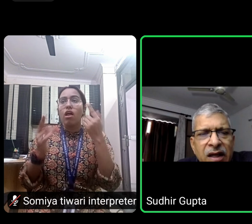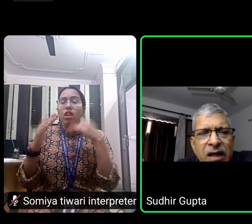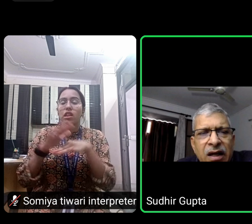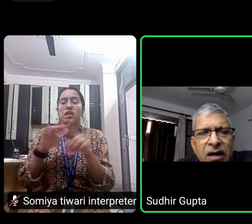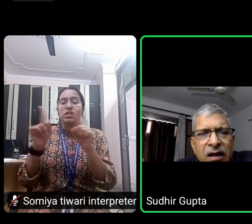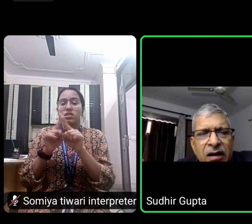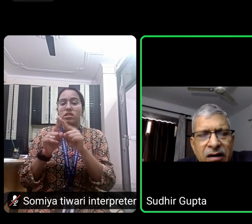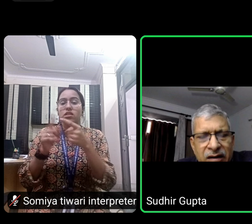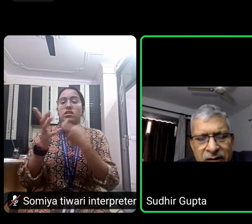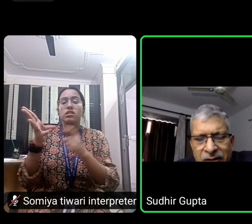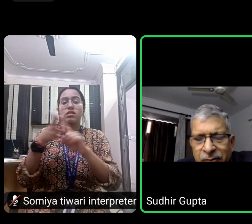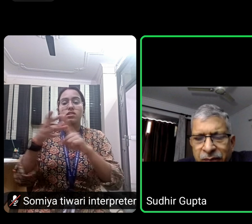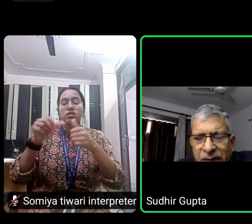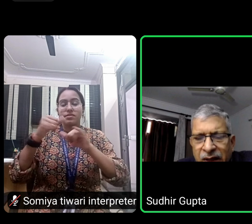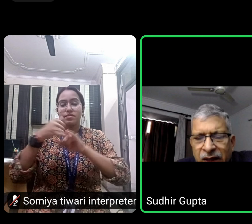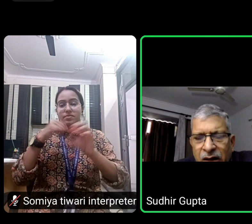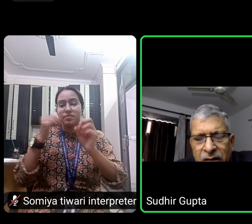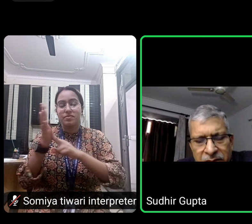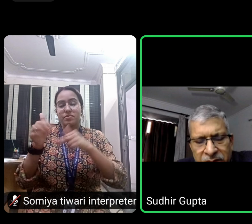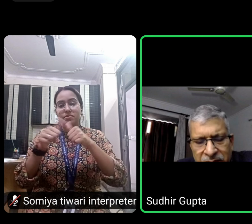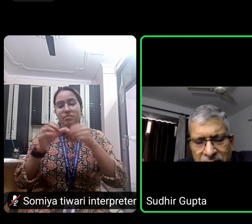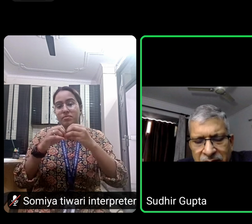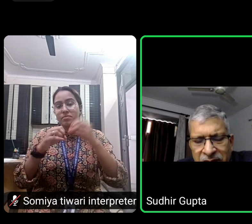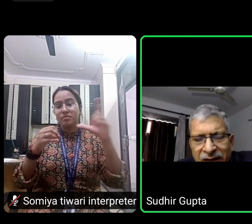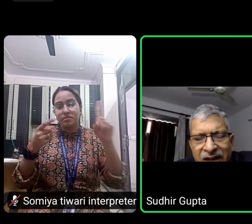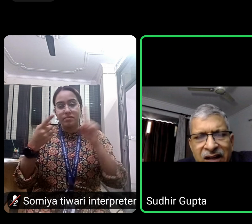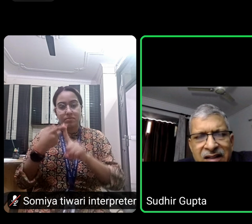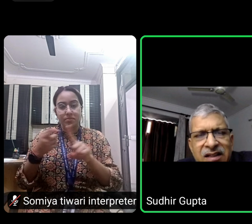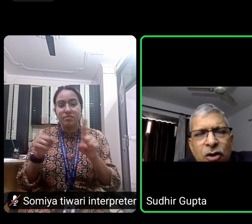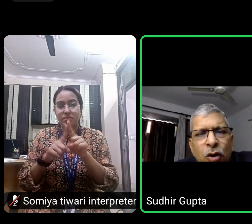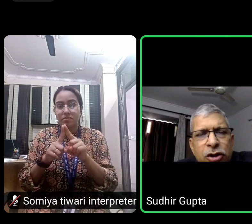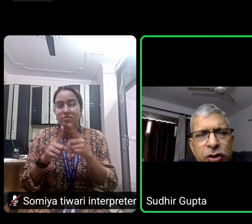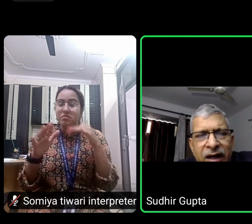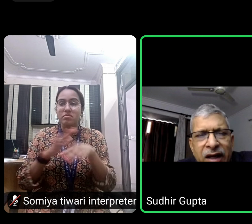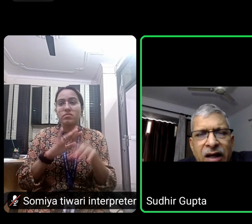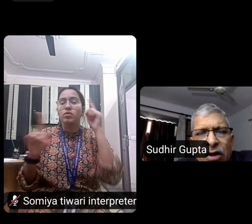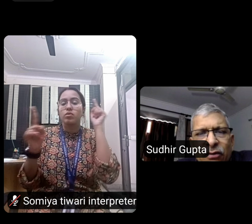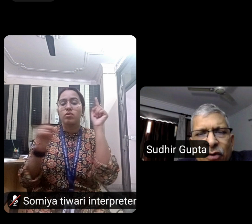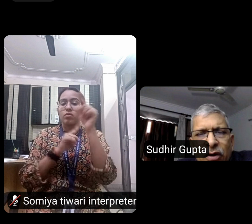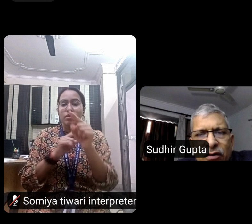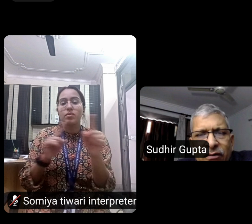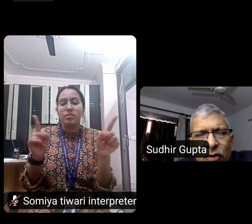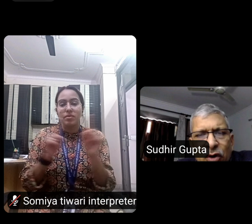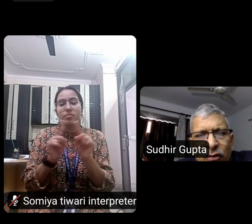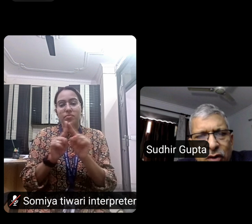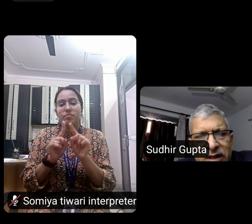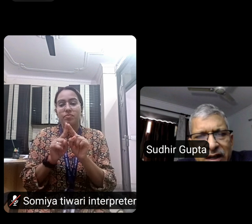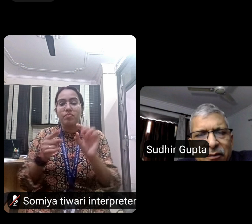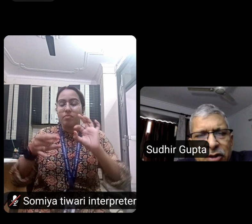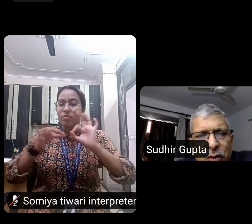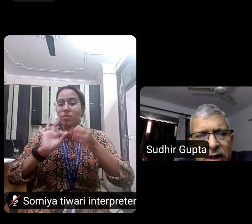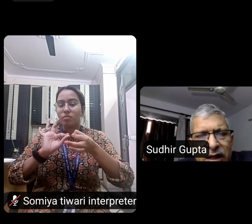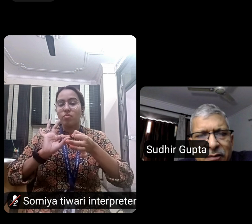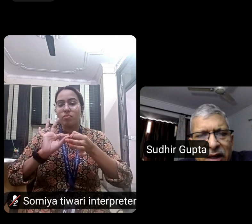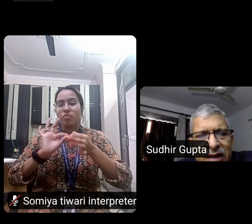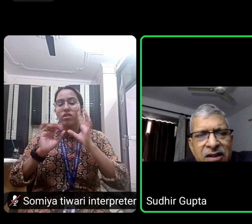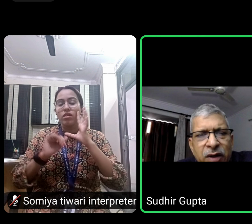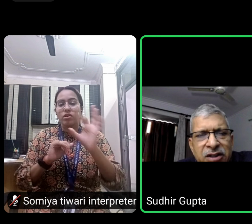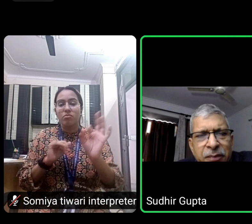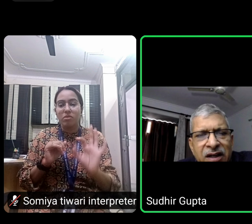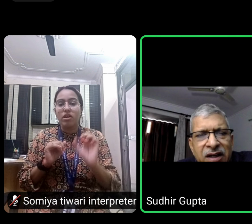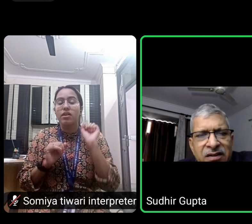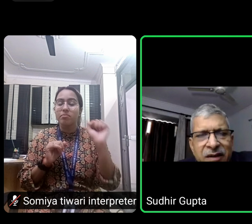रीजनेबली मतलब एक रियलिस्टिक गोल जो हाँ है रियलिस्टिक वो सेटिंग बहुत जरूरी है, कि